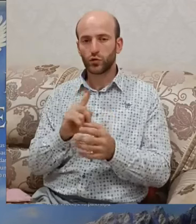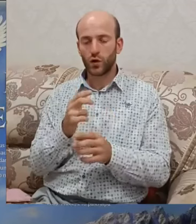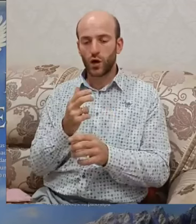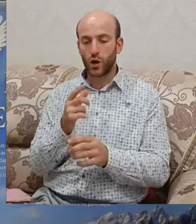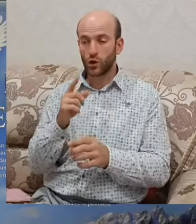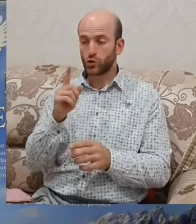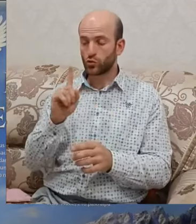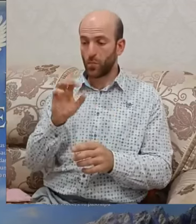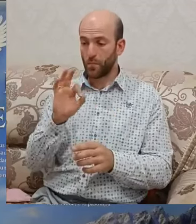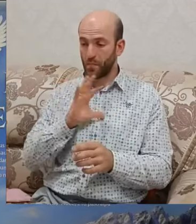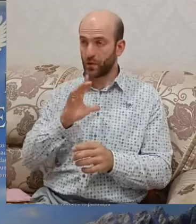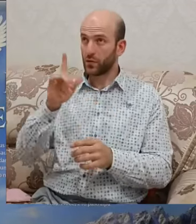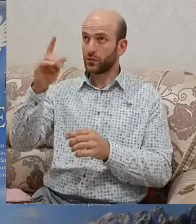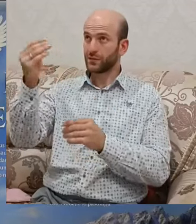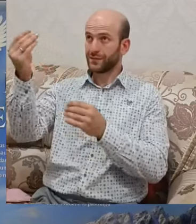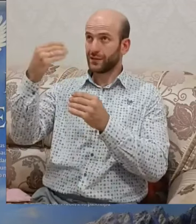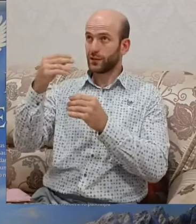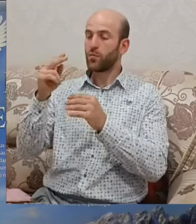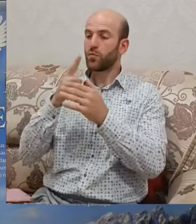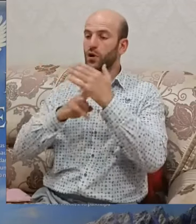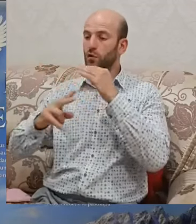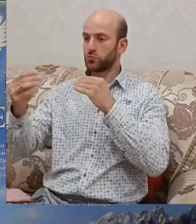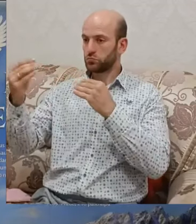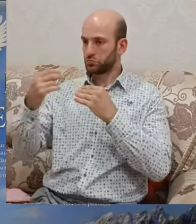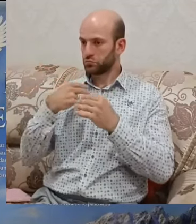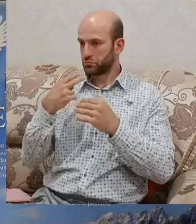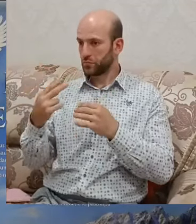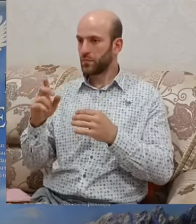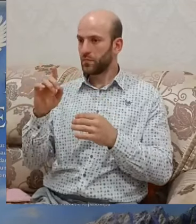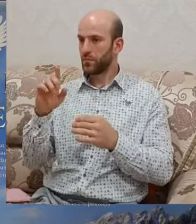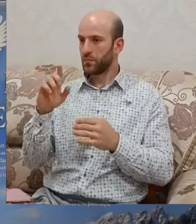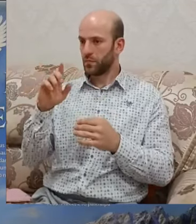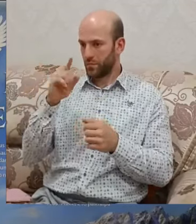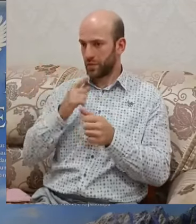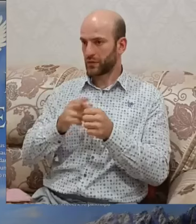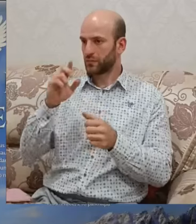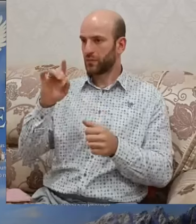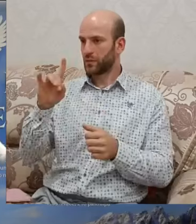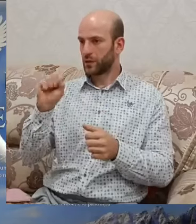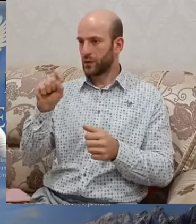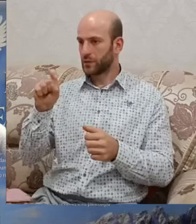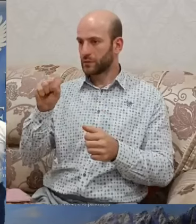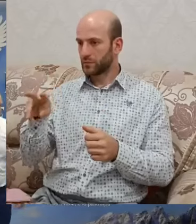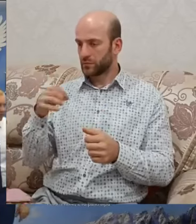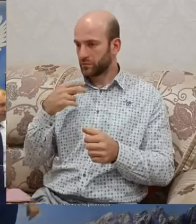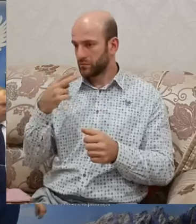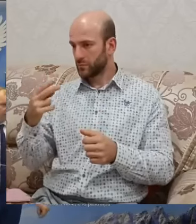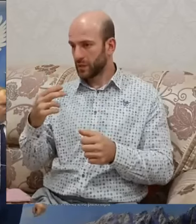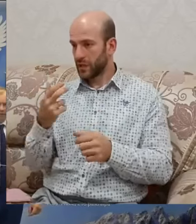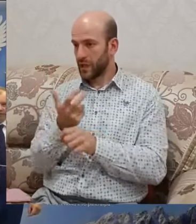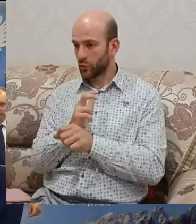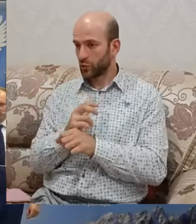Tai yra jo žodis. Žinot, mes galime žiūrėti į žinę. Tai žinia. Знаете,